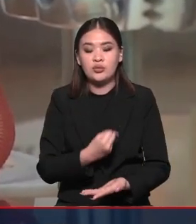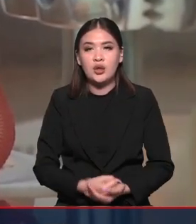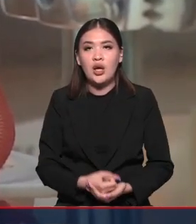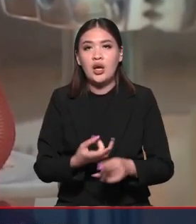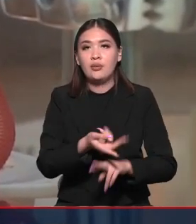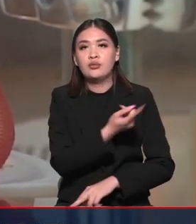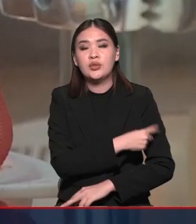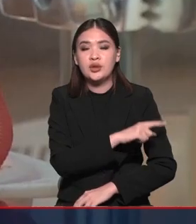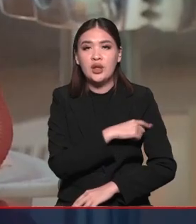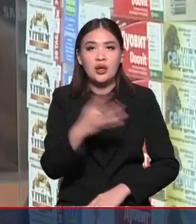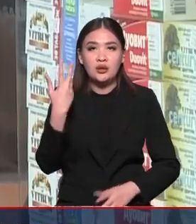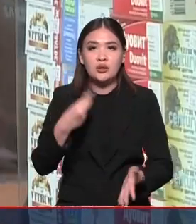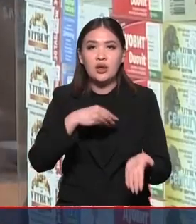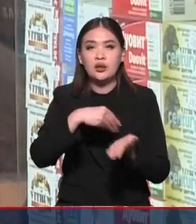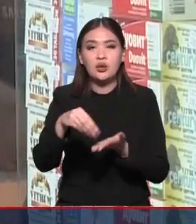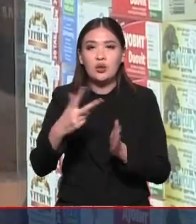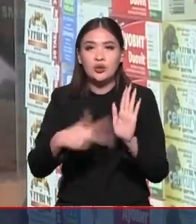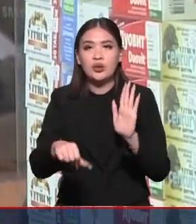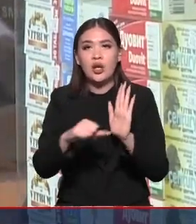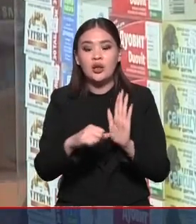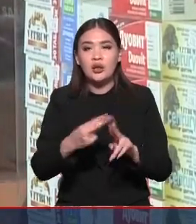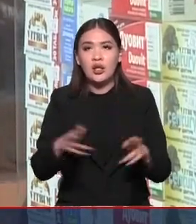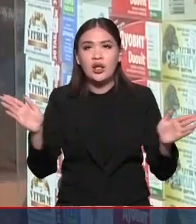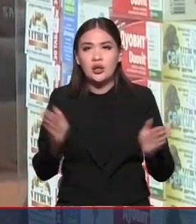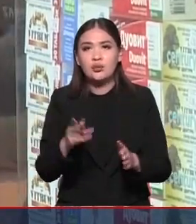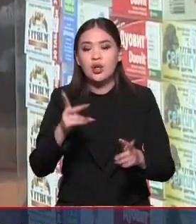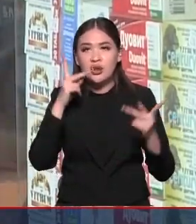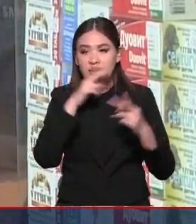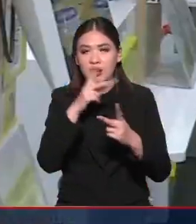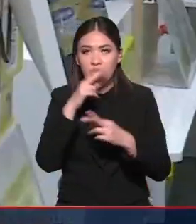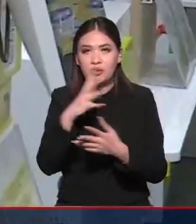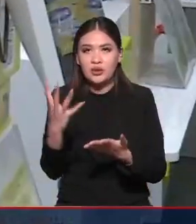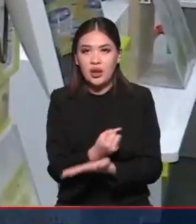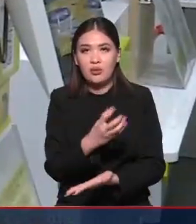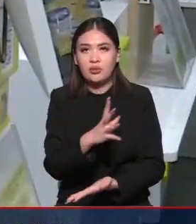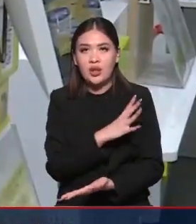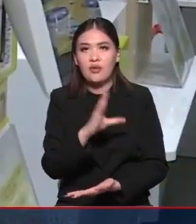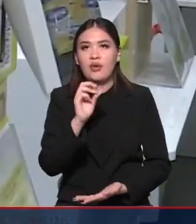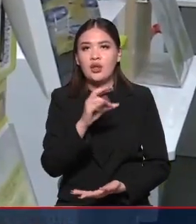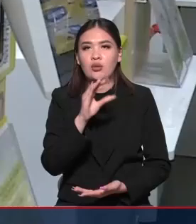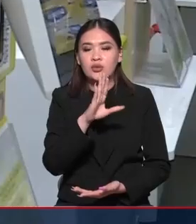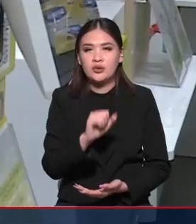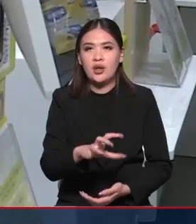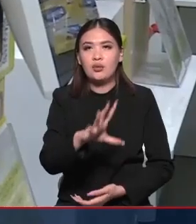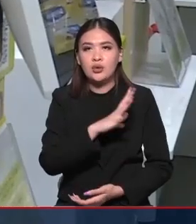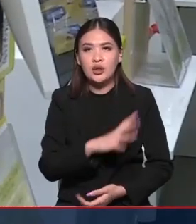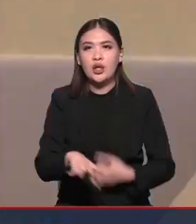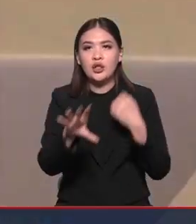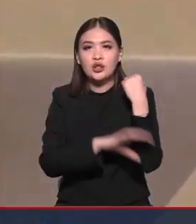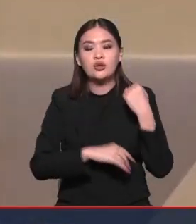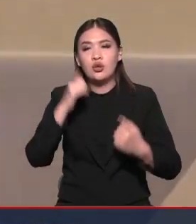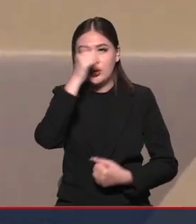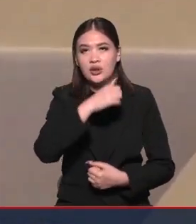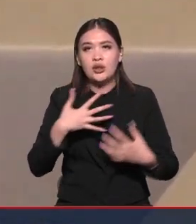өнімдерді сатып алу кезінде кеткен 36 жүйелік кемшілік анықталды. Жауапты ведомство мәселені шоққа шығарылмады. Енді жыл соңына дейін денсаулық